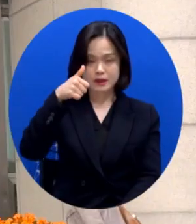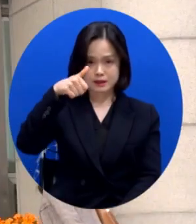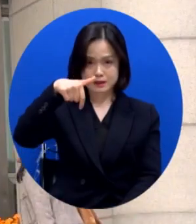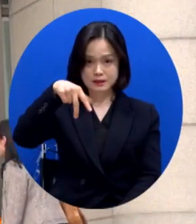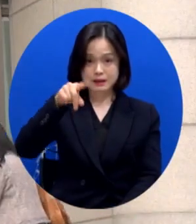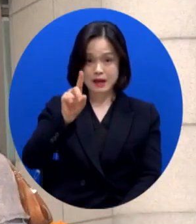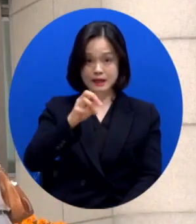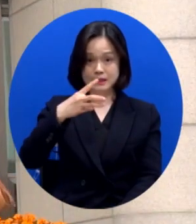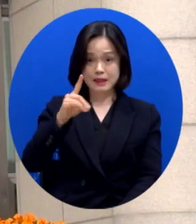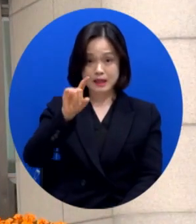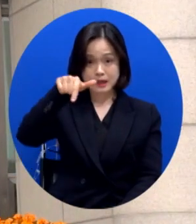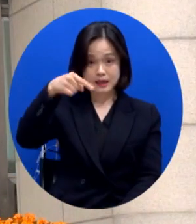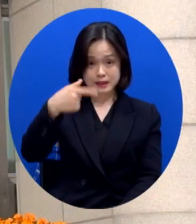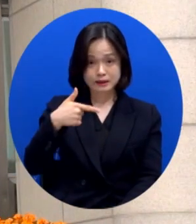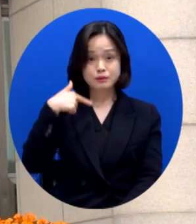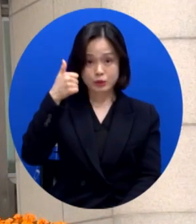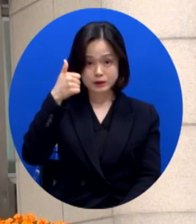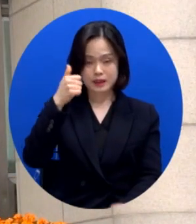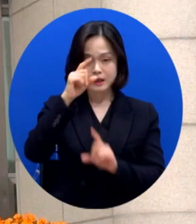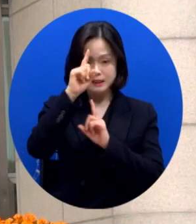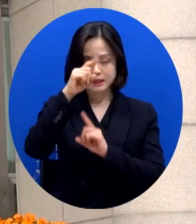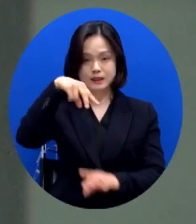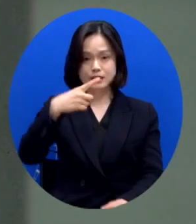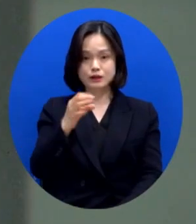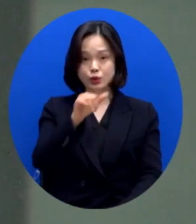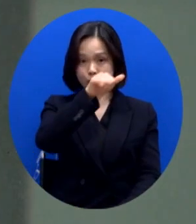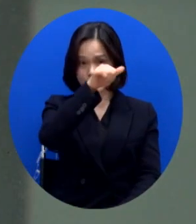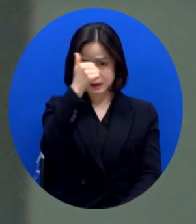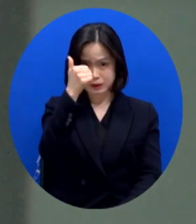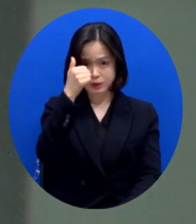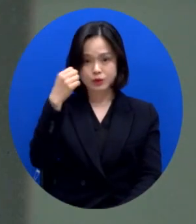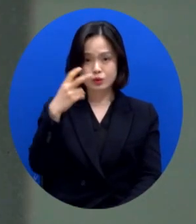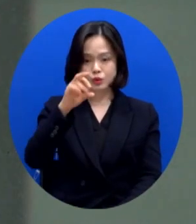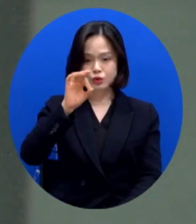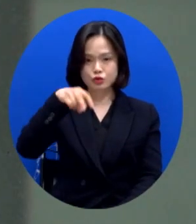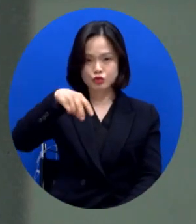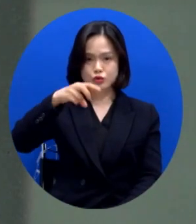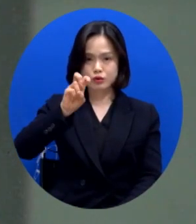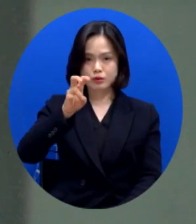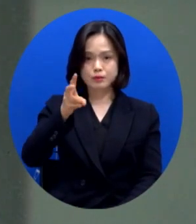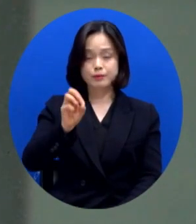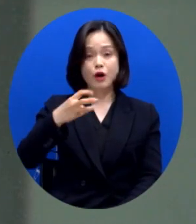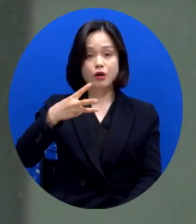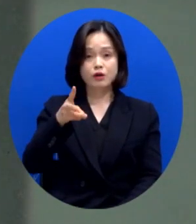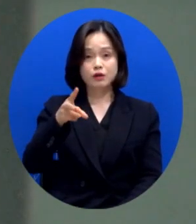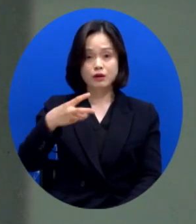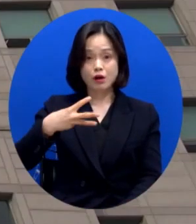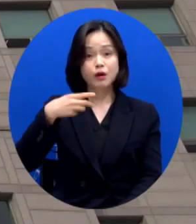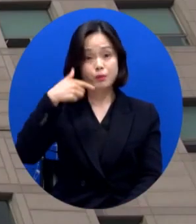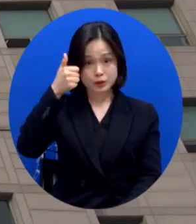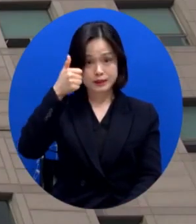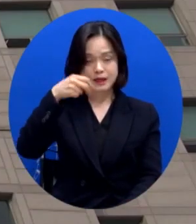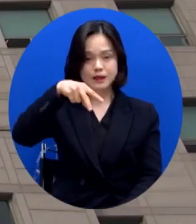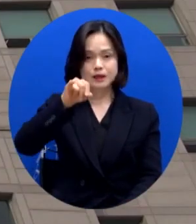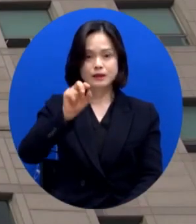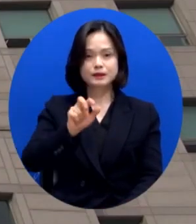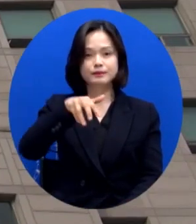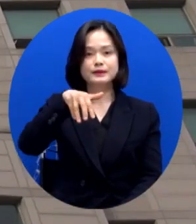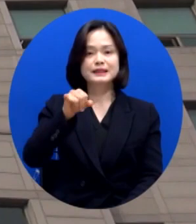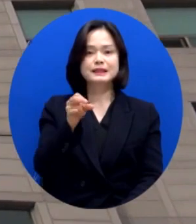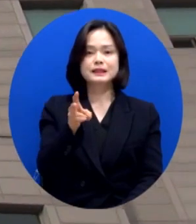비롯해 세동도교회 이송장로와 대전남부교회 류명열 목사, 성신여자대학교 심치열 교수